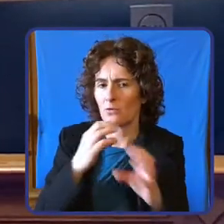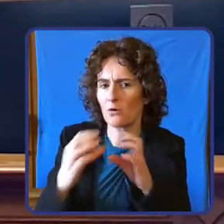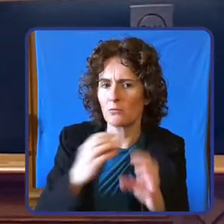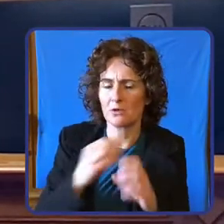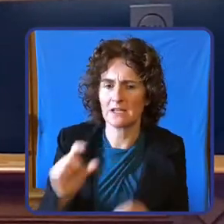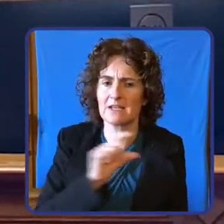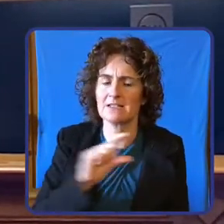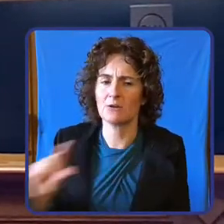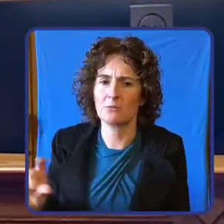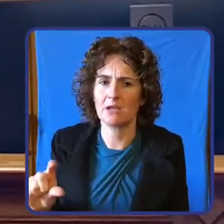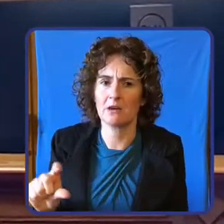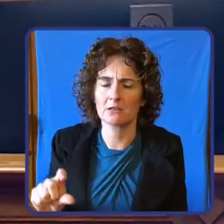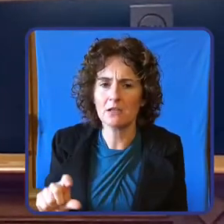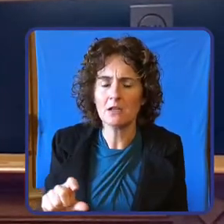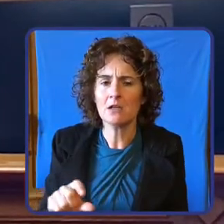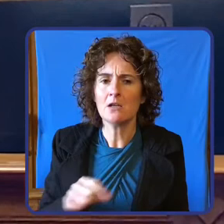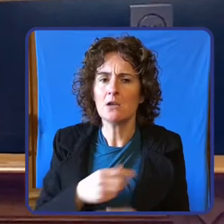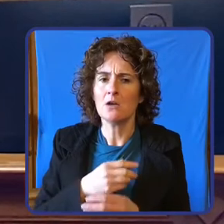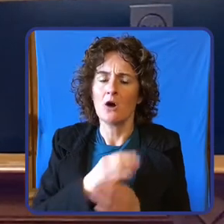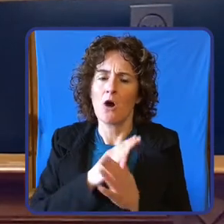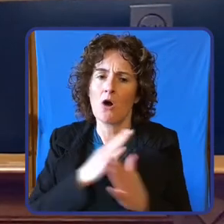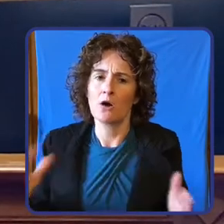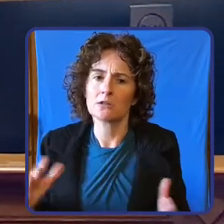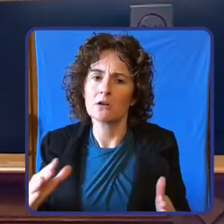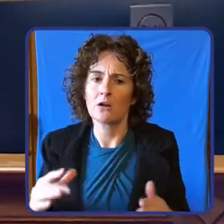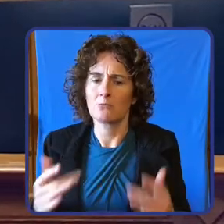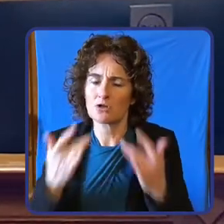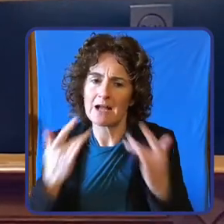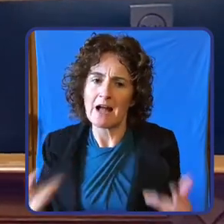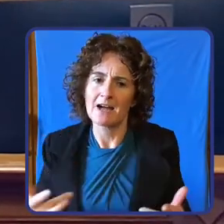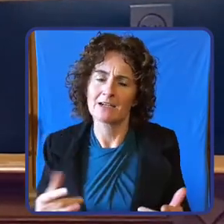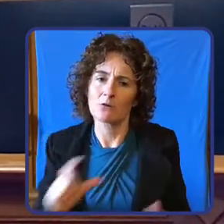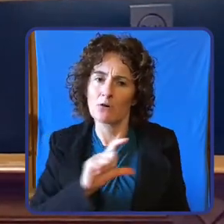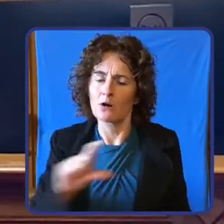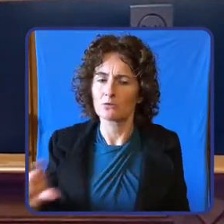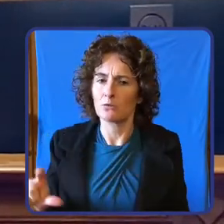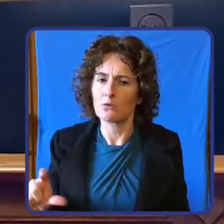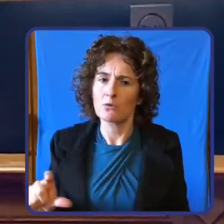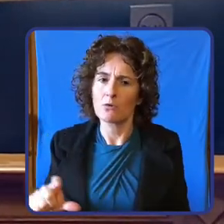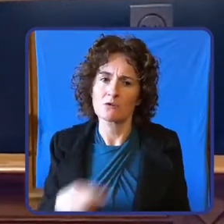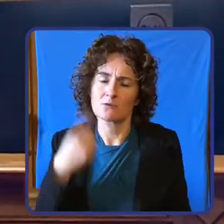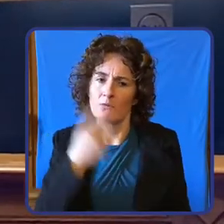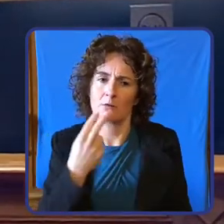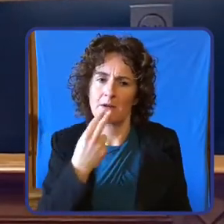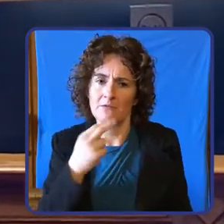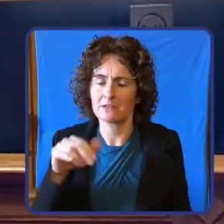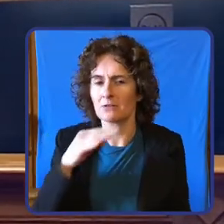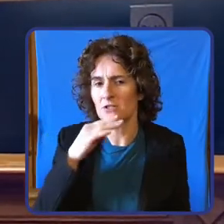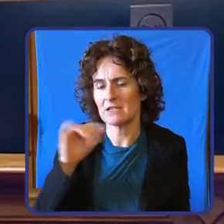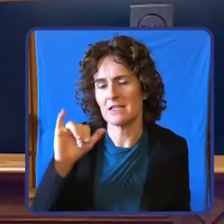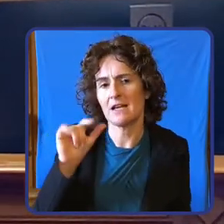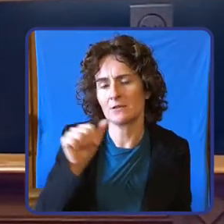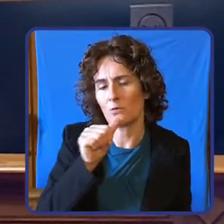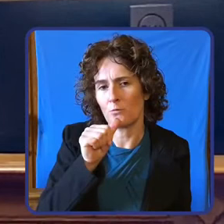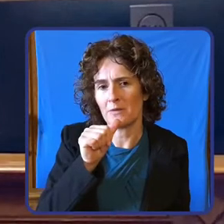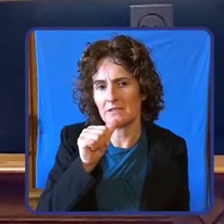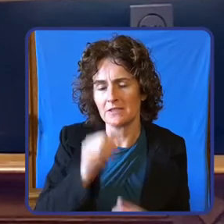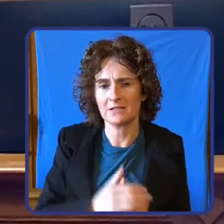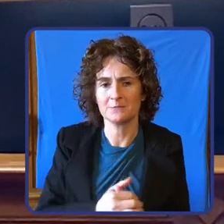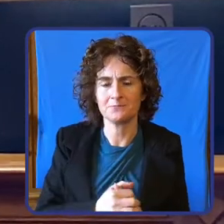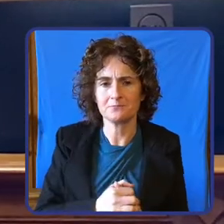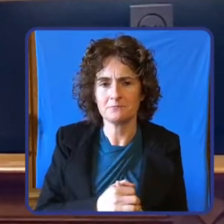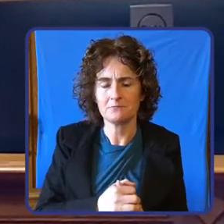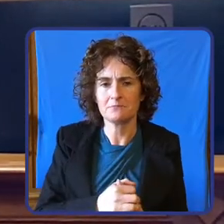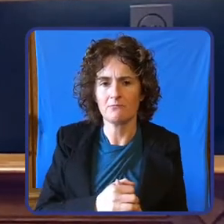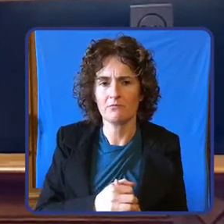Péter az ukrajnai magyar kisebbségnek, a kárpátaljai magyar testvéreinknek. Őnekik az a segítség, amit akkor tett, amikor segítséget nyújtott.